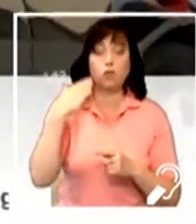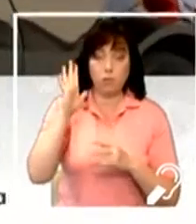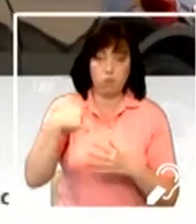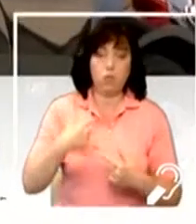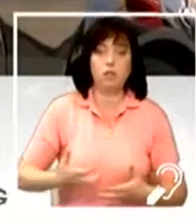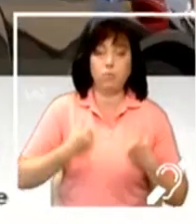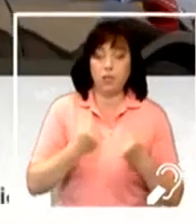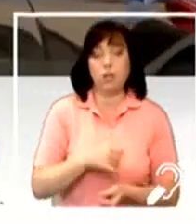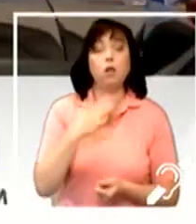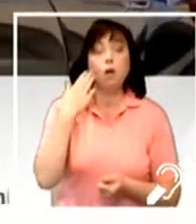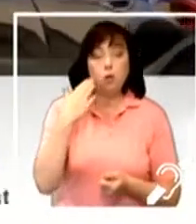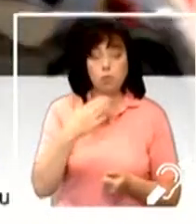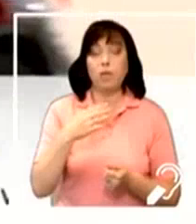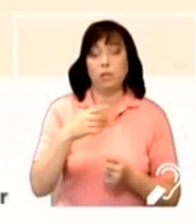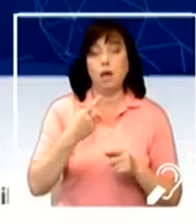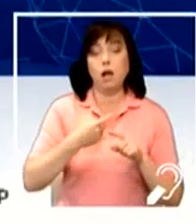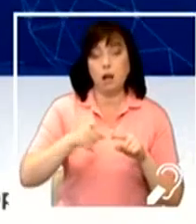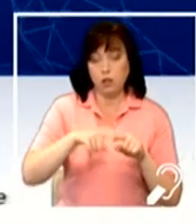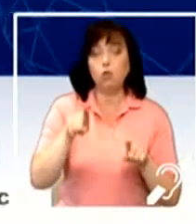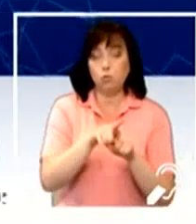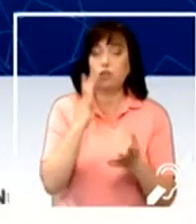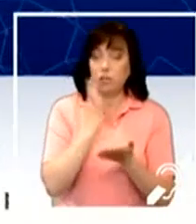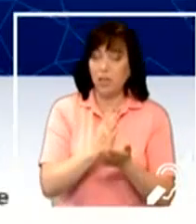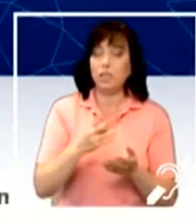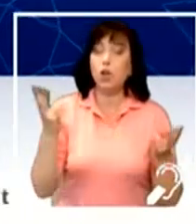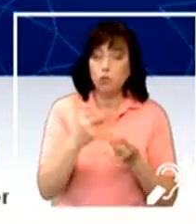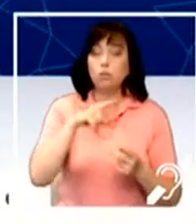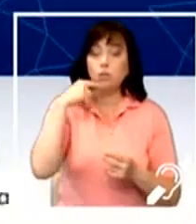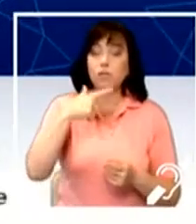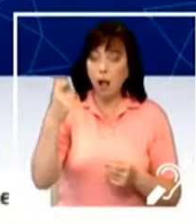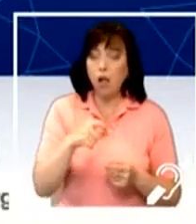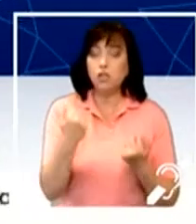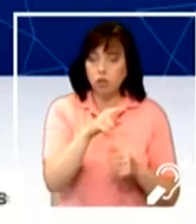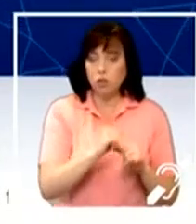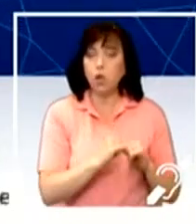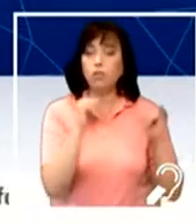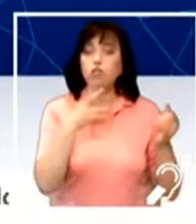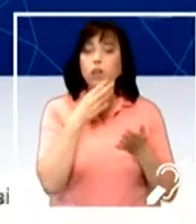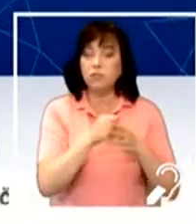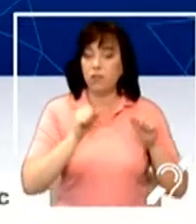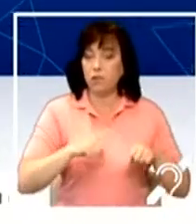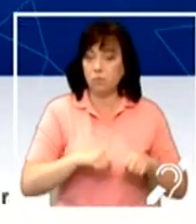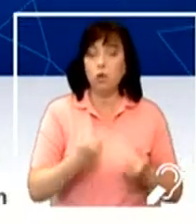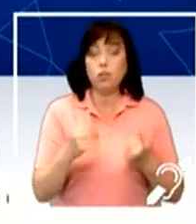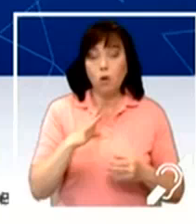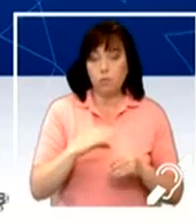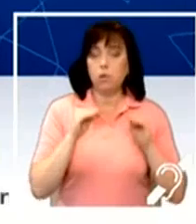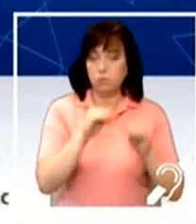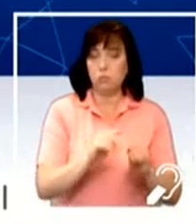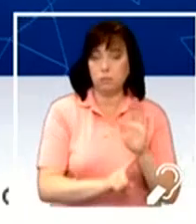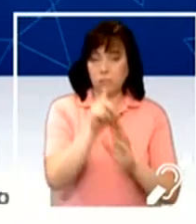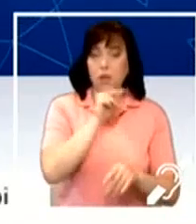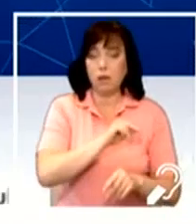fel ca restul țărilor europene dependente de gazul rusesc, își consolidează puternic capacitățile energetice. Astăzi a fost pus în